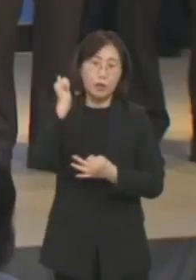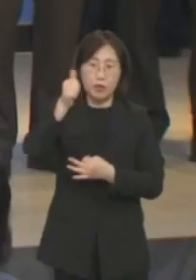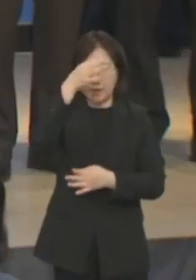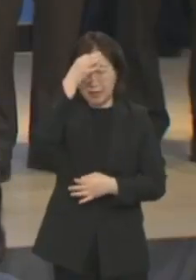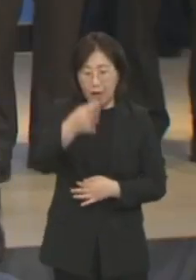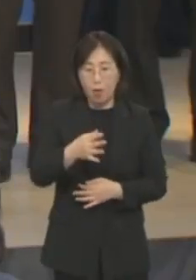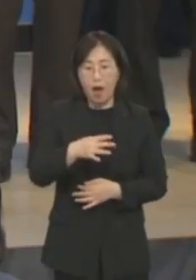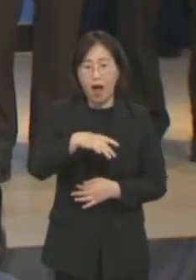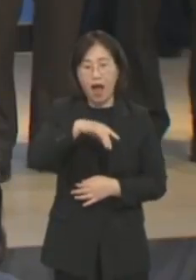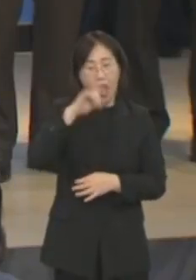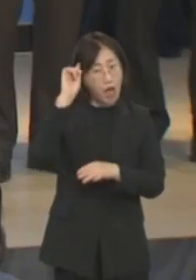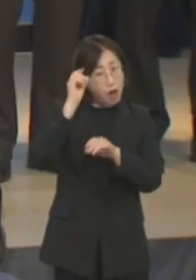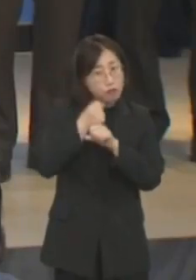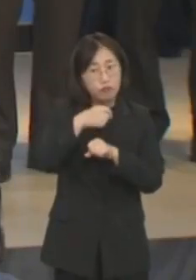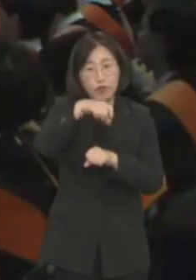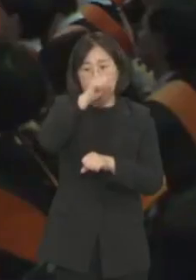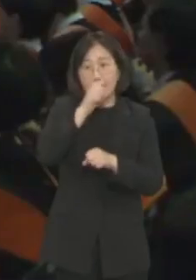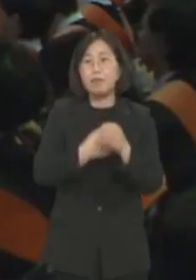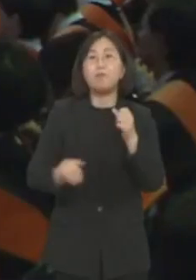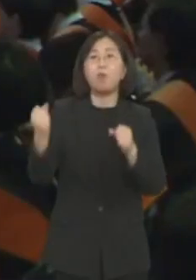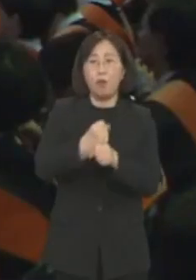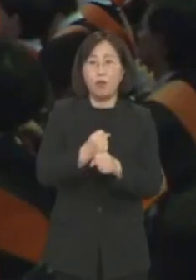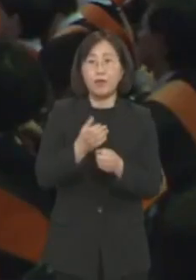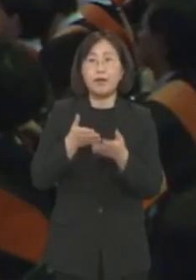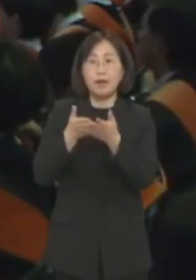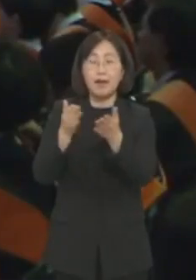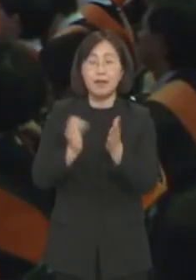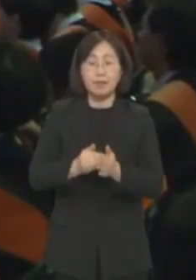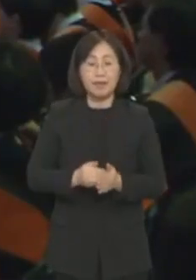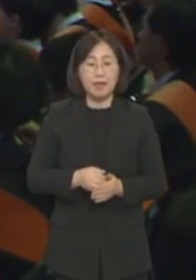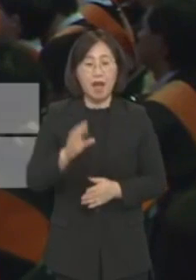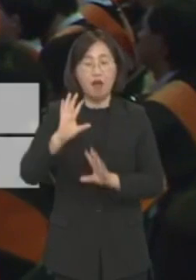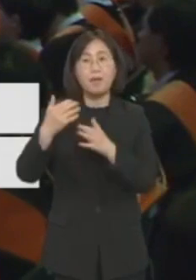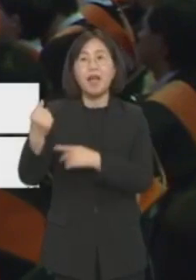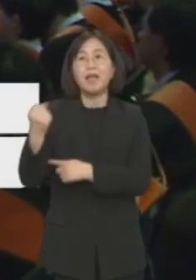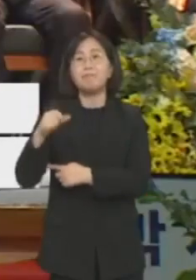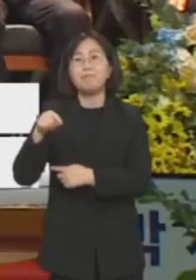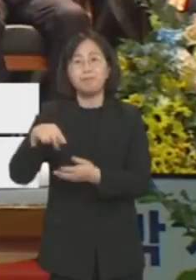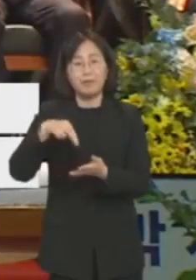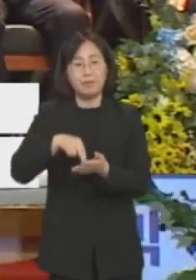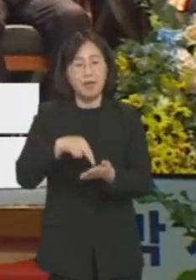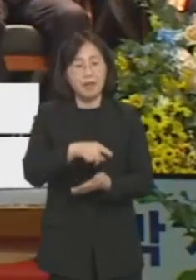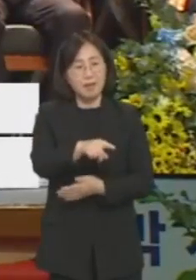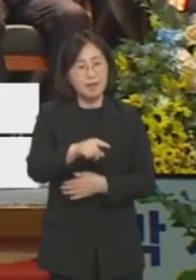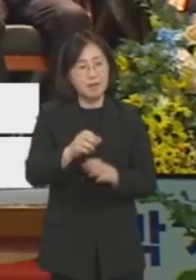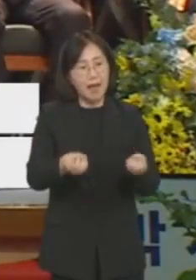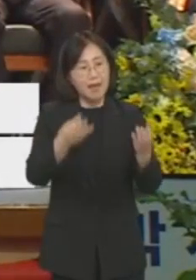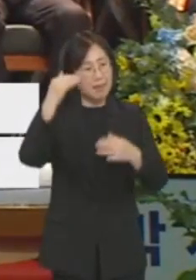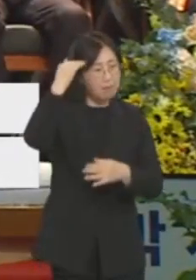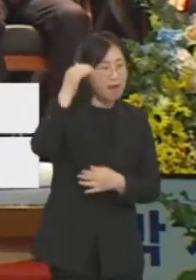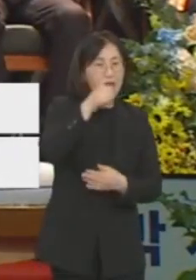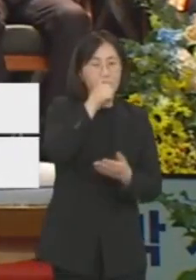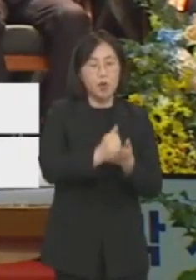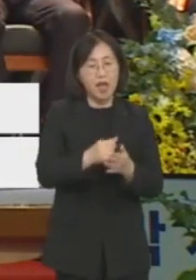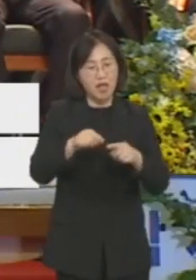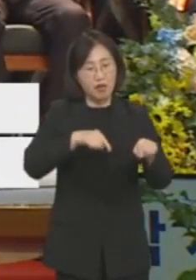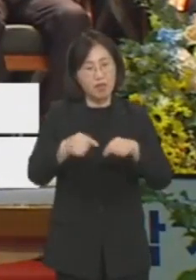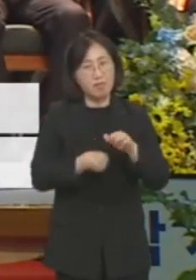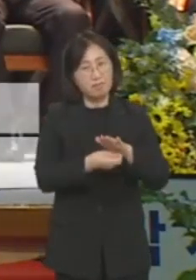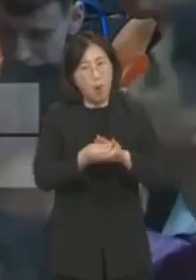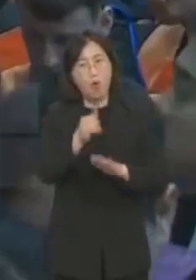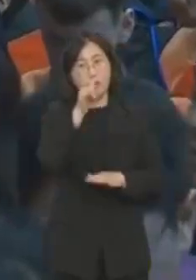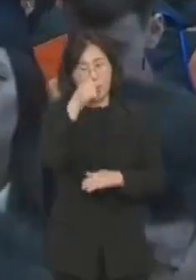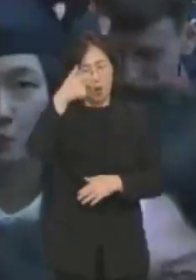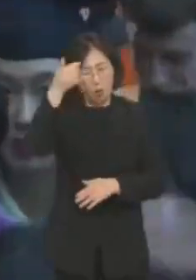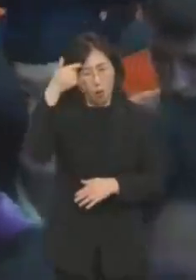예산 복원에 목소리를 높였습니다. 반면 여당에서는 정치적 의도를 가진 행사 방해 행위라며 과거에는 생각할 수